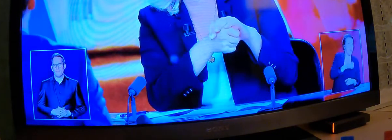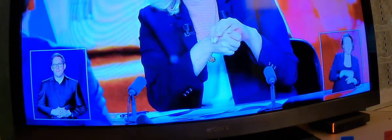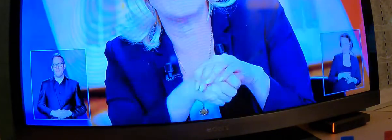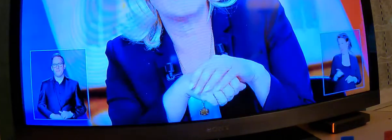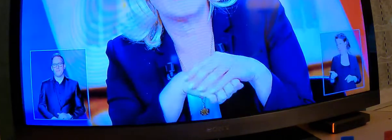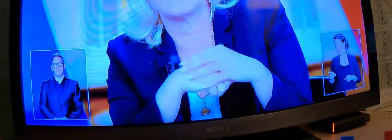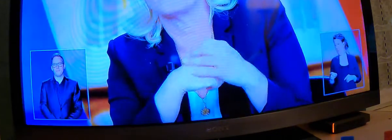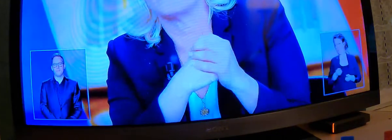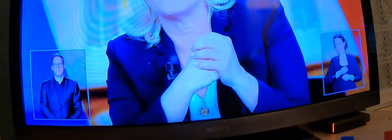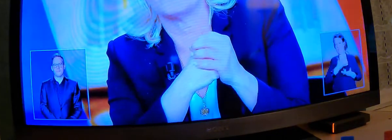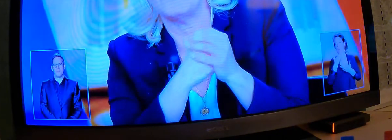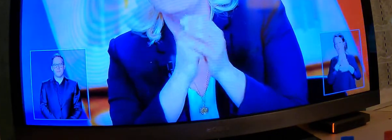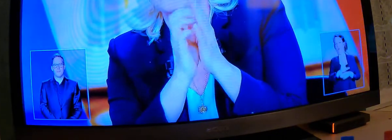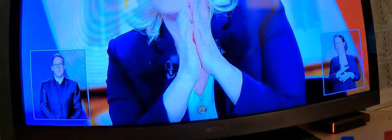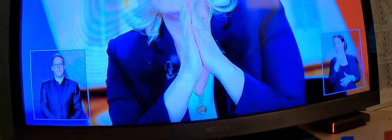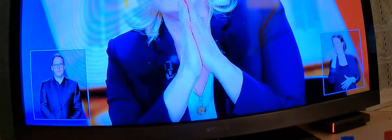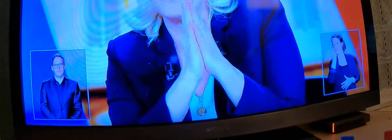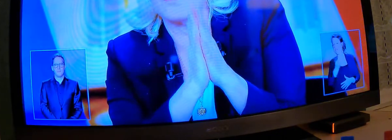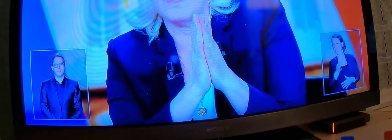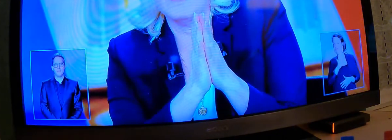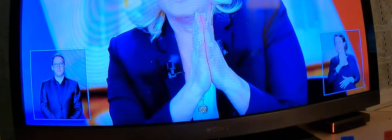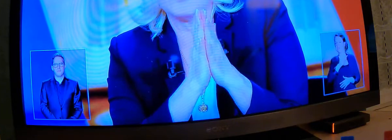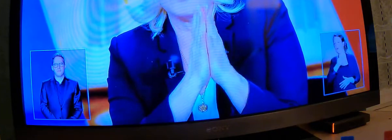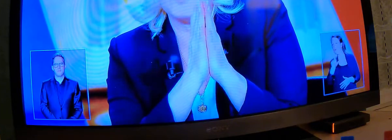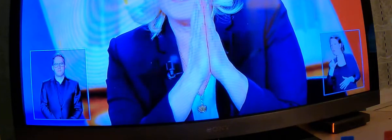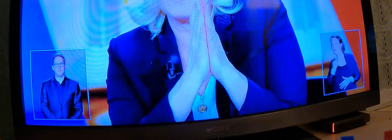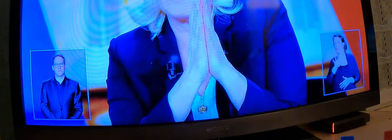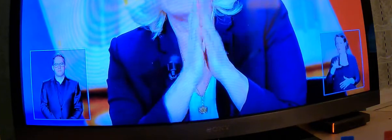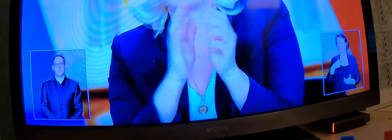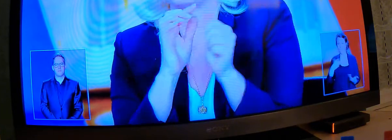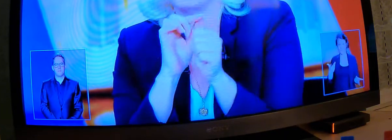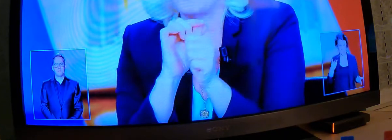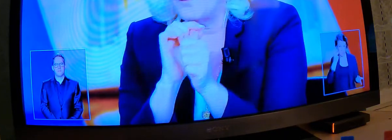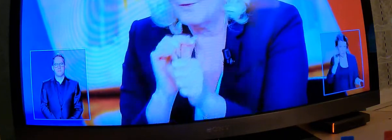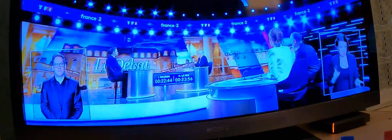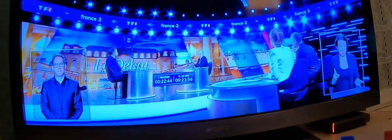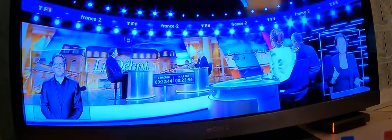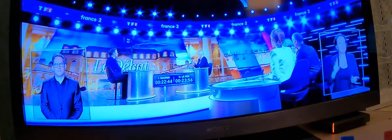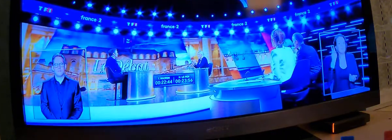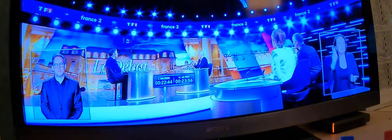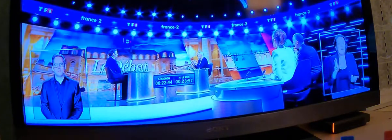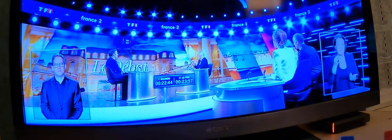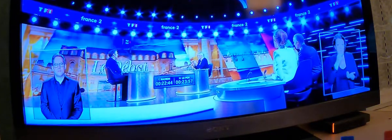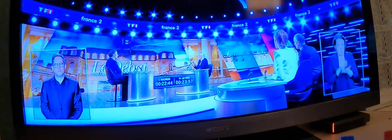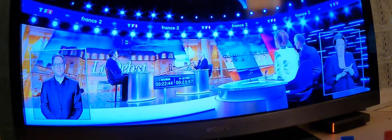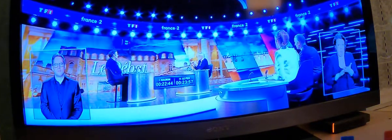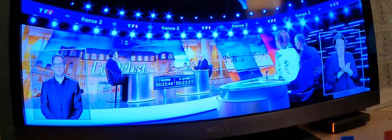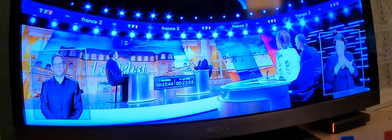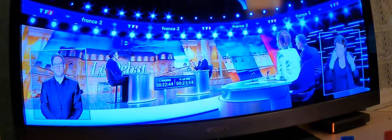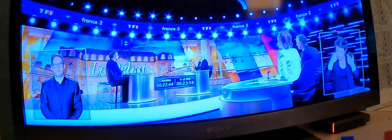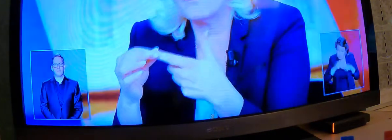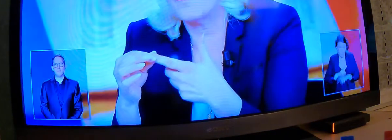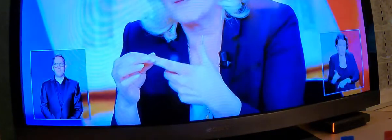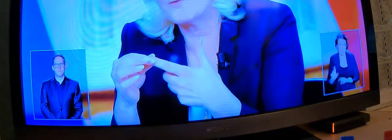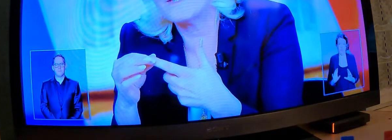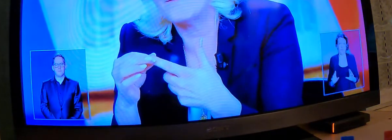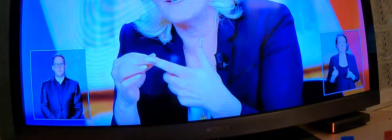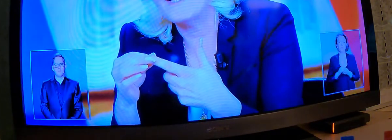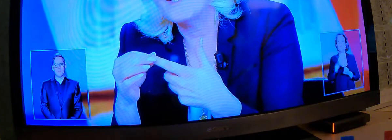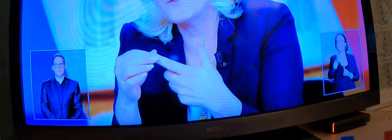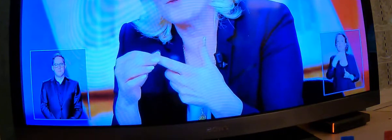M. Attal a dit 42 ou 43. Quoi qu'il en soit, je considère que c'est en même temps profondément injuste et, contrairement à ce que vous dites, absolument